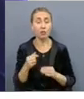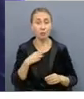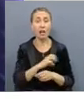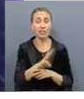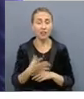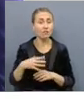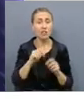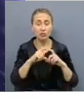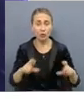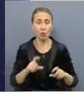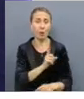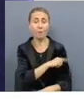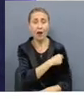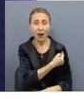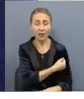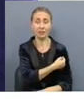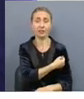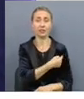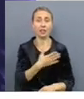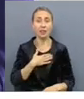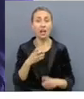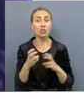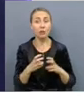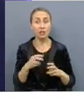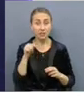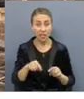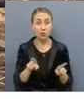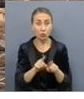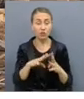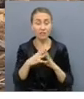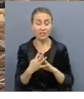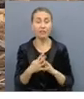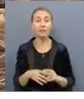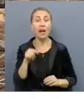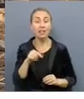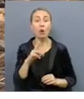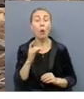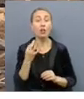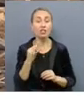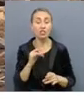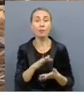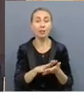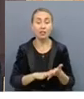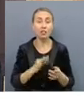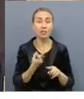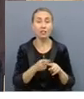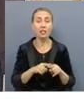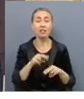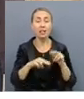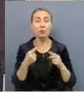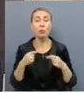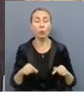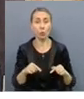детские сады, больницы. Наше производство находится здесь же, в Куша. Здесь же в Куши продолжается и строительство другой школы